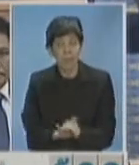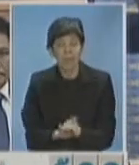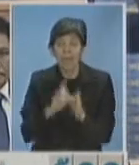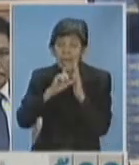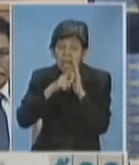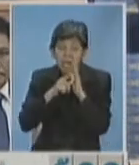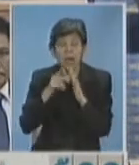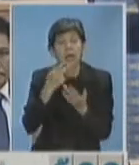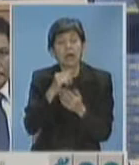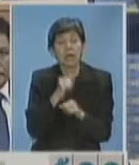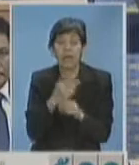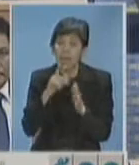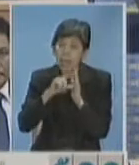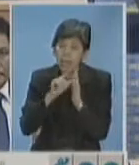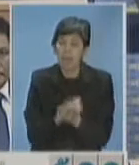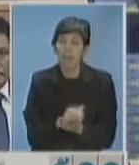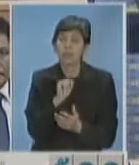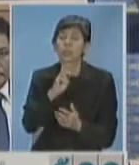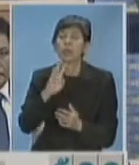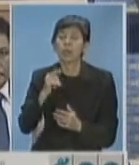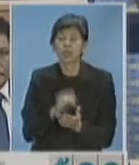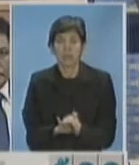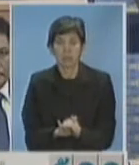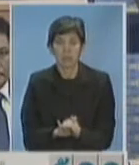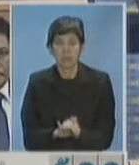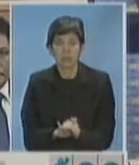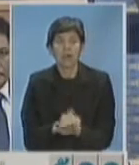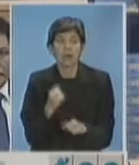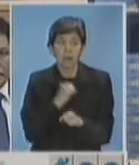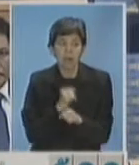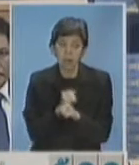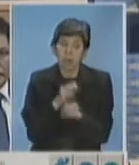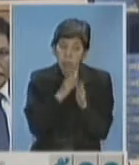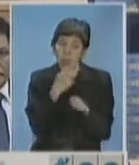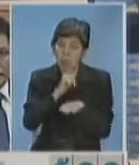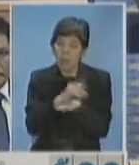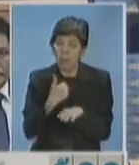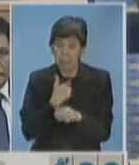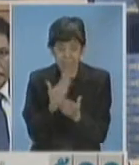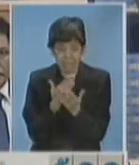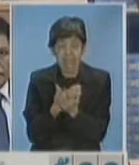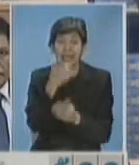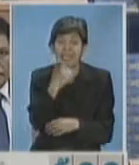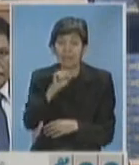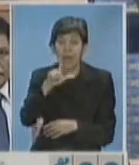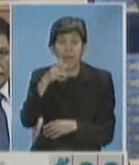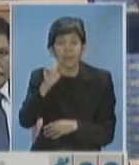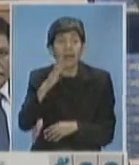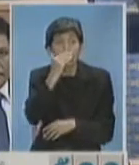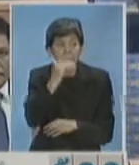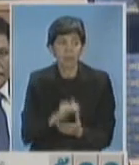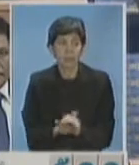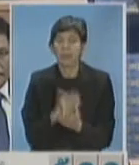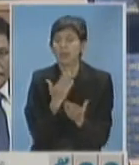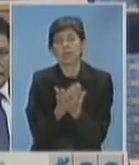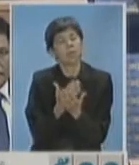ขาธิการสภานายสุวิจักรนาควชรชัยพาดพิงถึงท่านประธานบอกว่าที่ใช้เงิน10ล้าน10ล้านนี่เพราะว่า